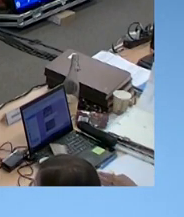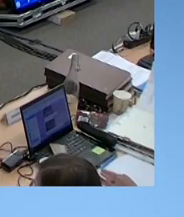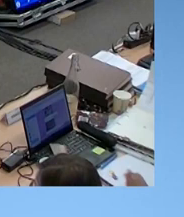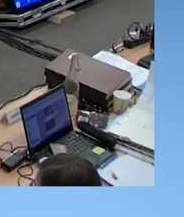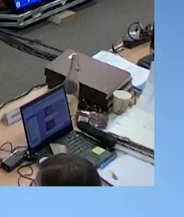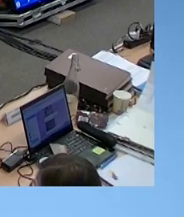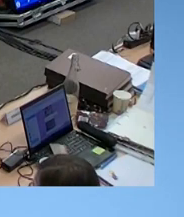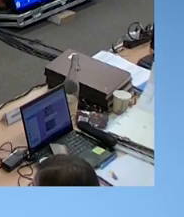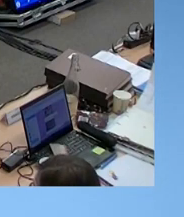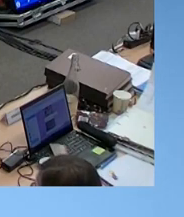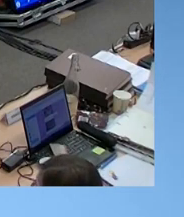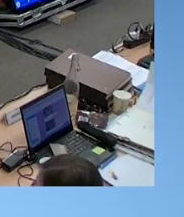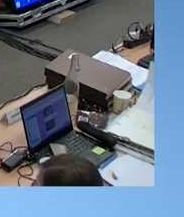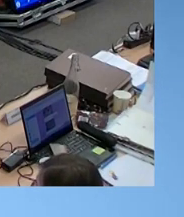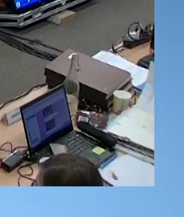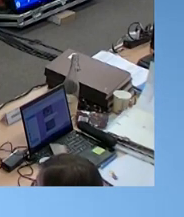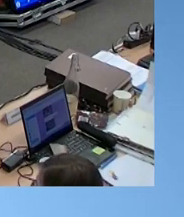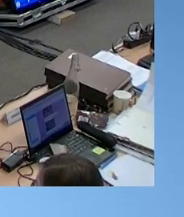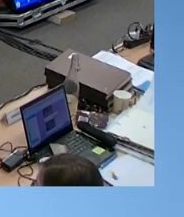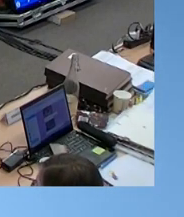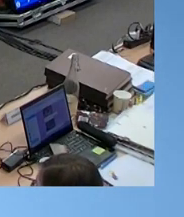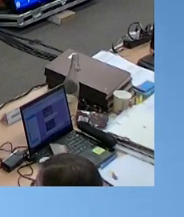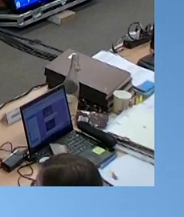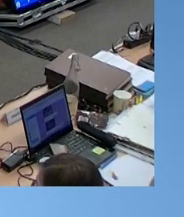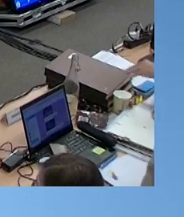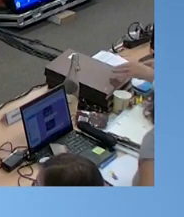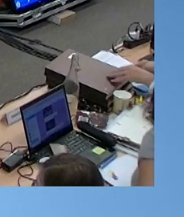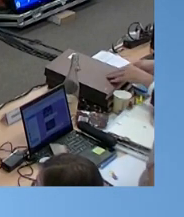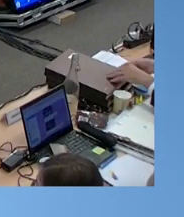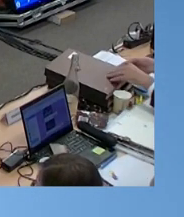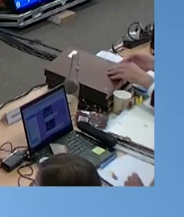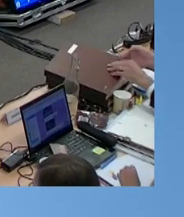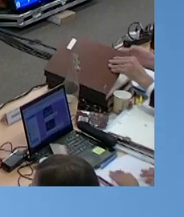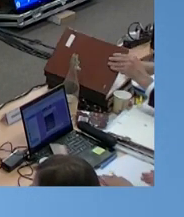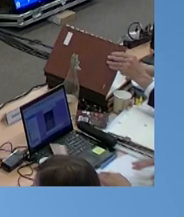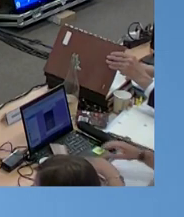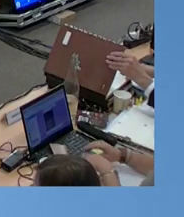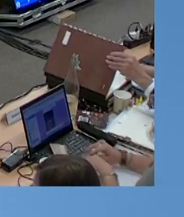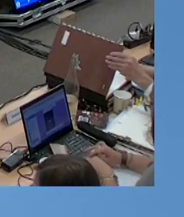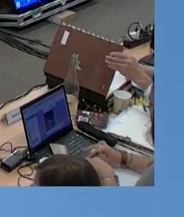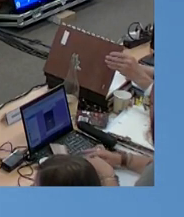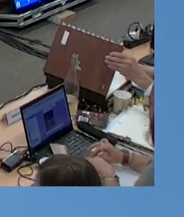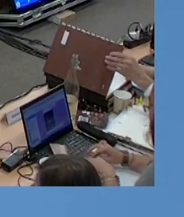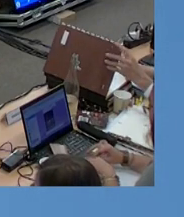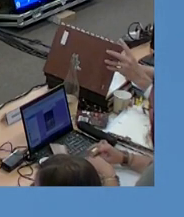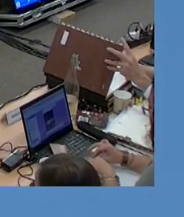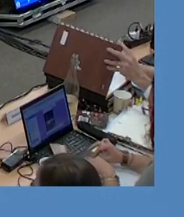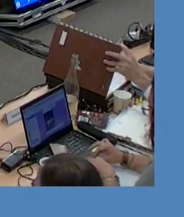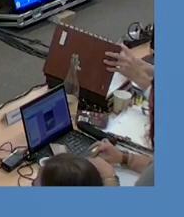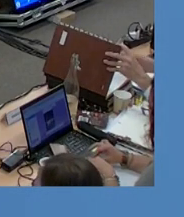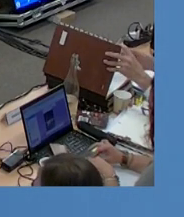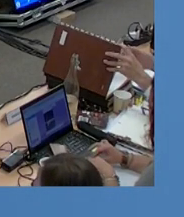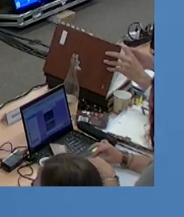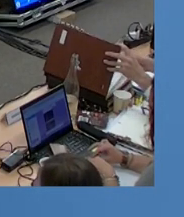million2 d'euros sur 4 ans pour aider actis à la rénovation thermique des logements la somme peut paraître coquette mais il